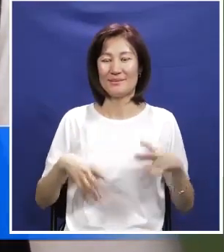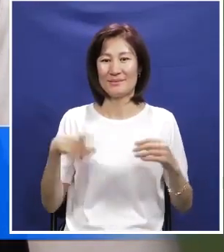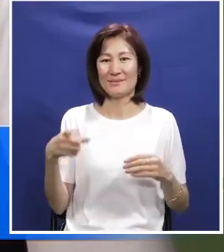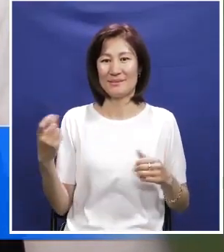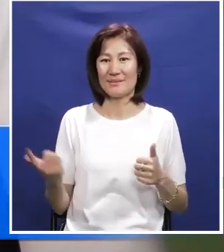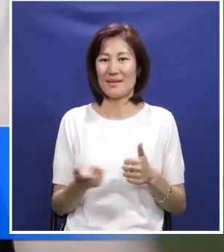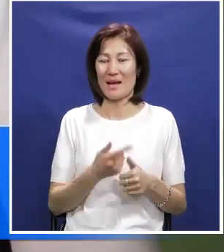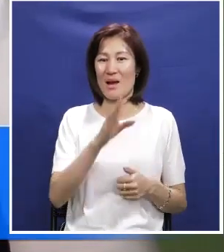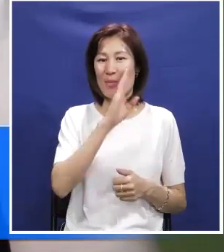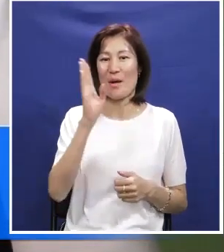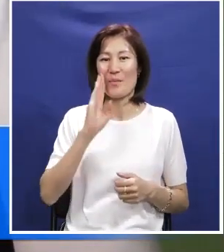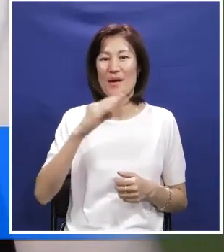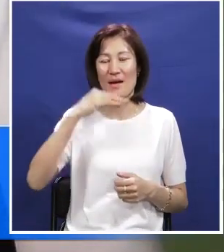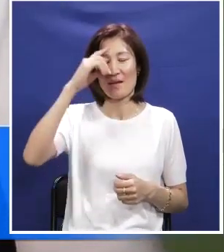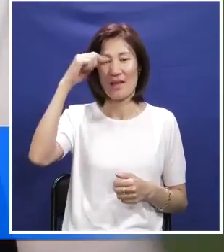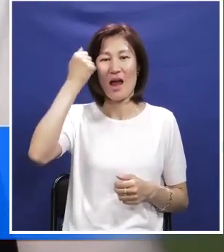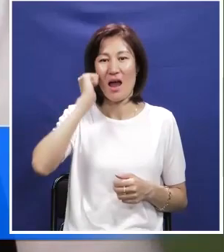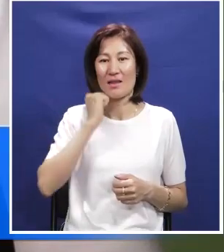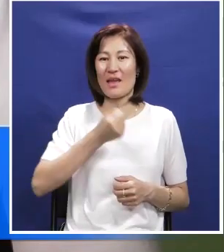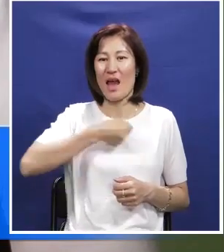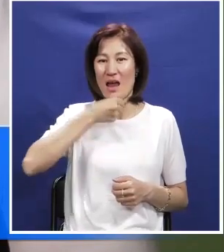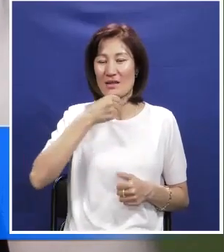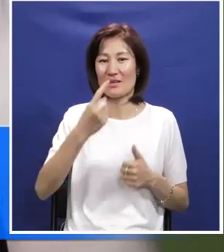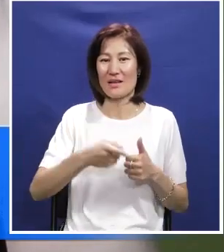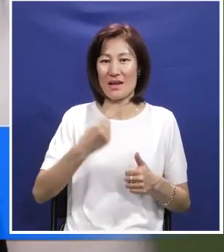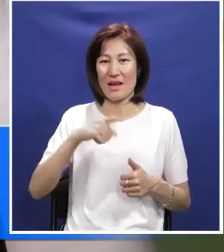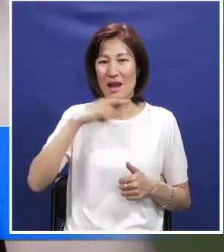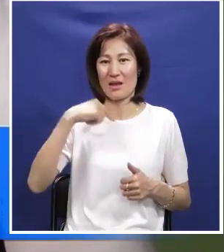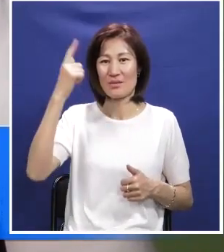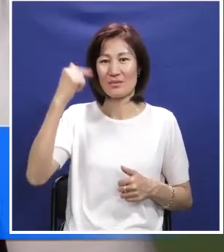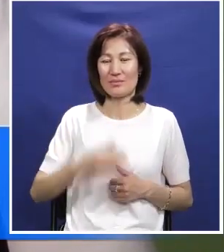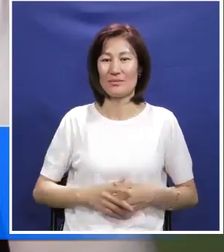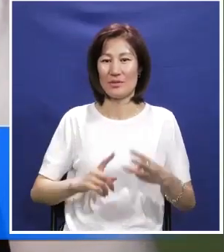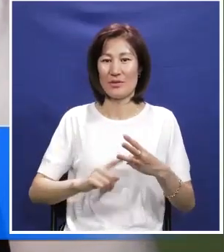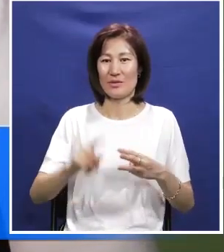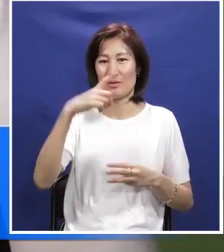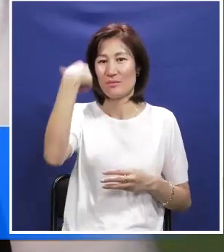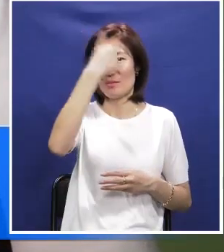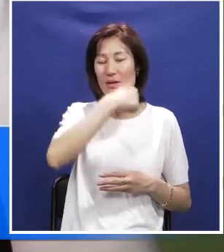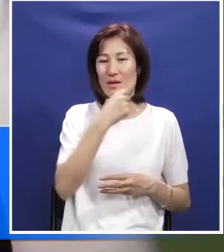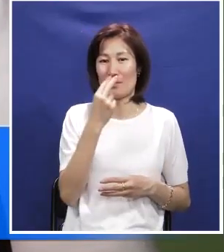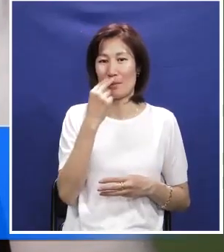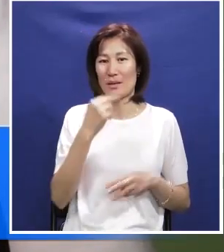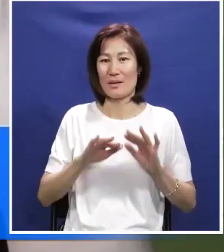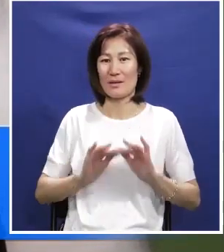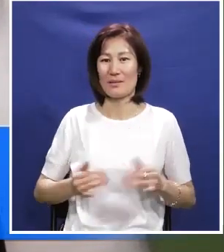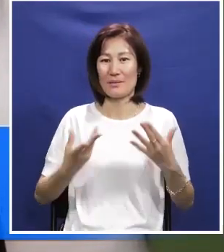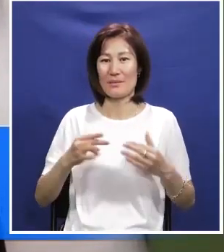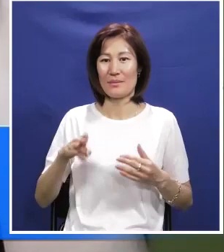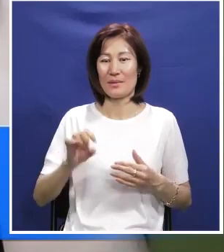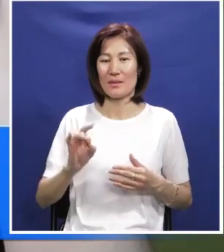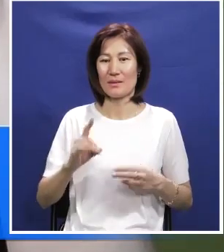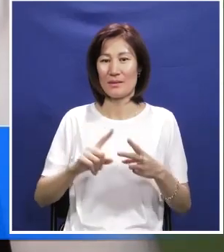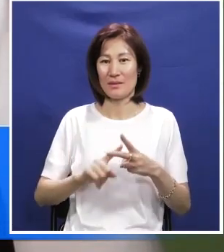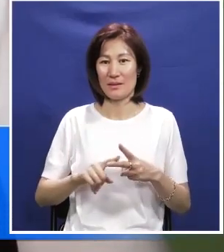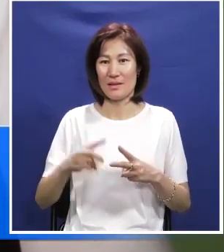мүшелері аттарын біліп, сөйлеп, айтып атыр. Үш жасар немерем. Осы бала бақшасынан